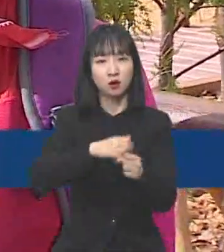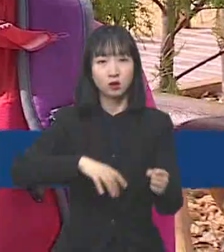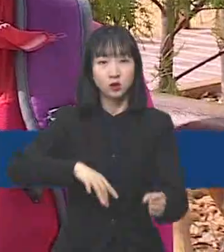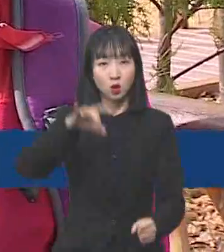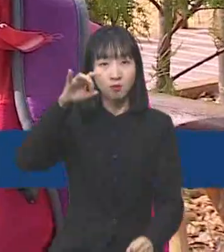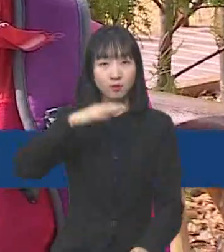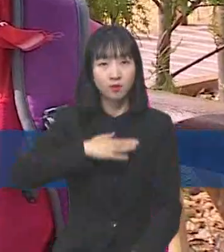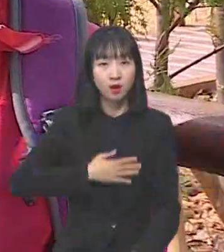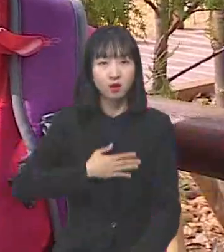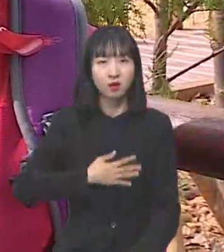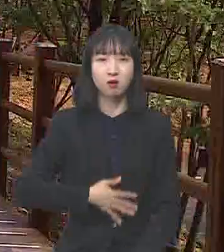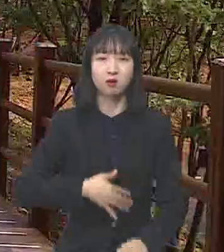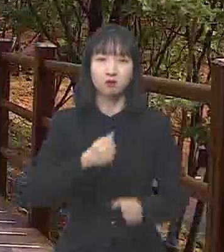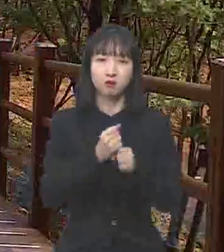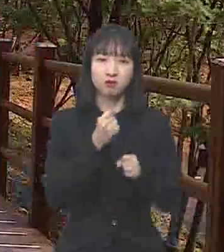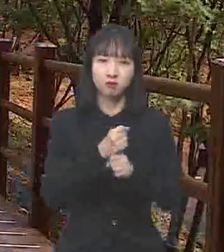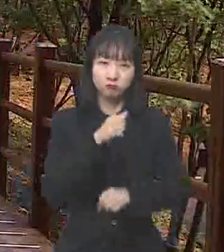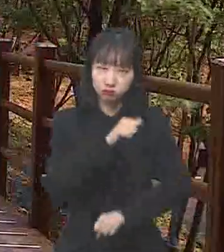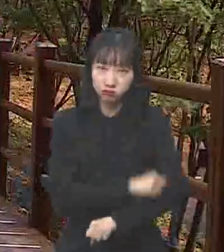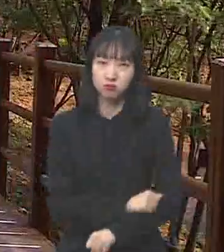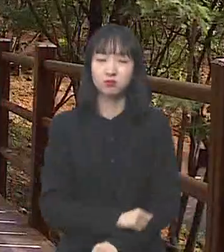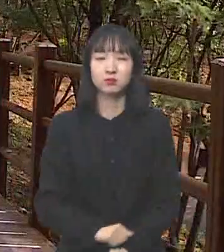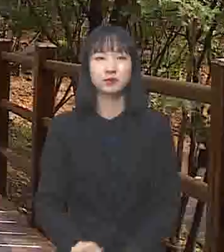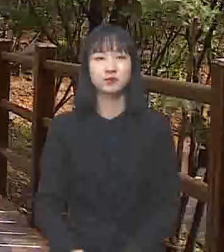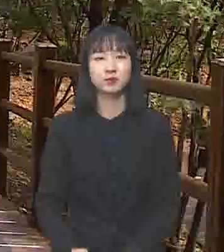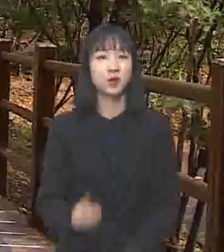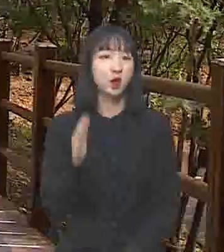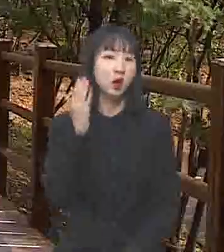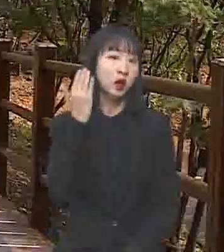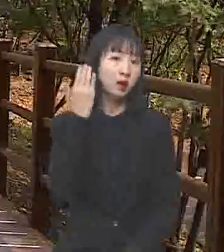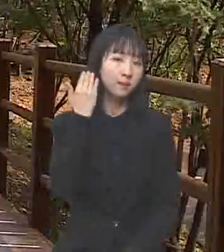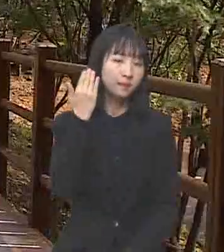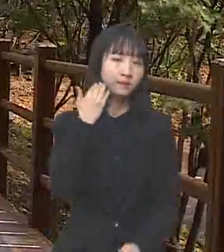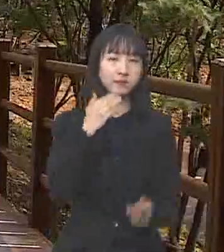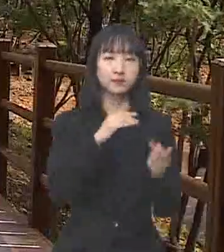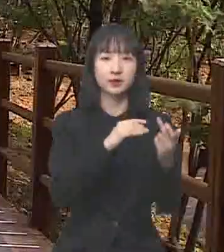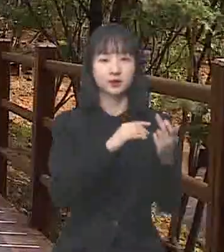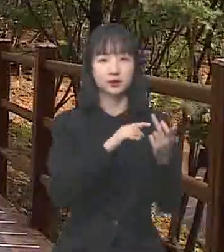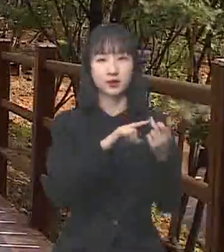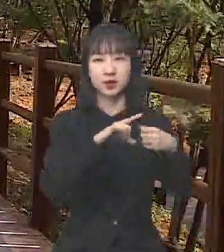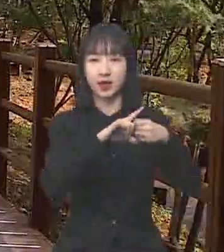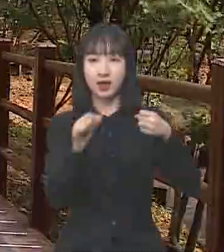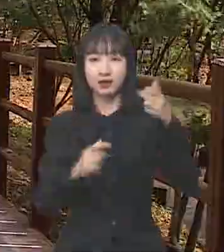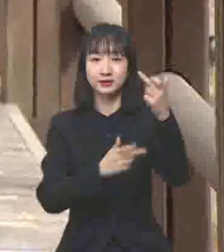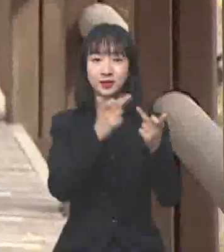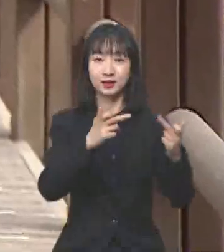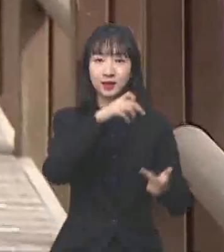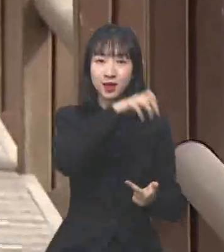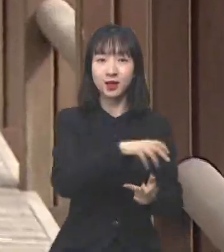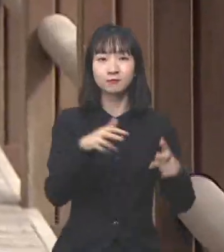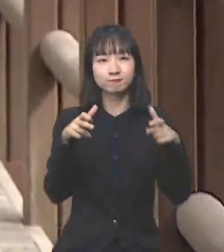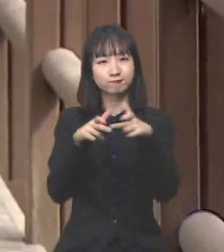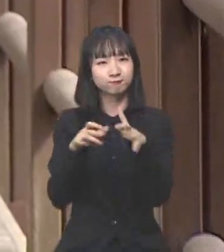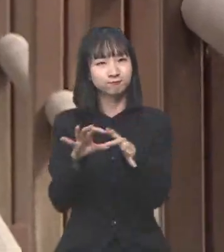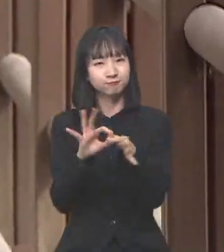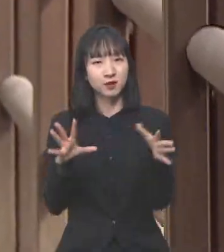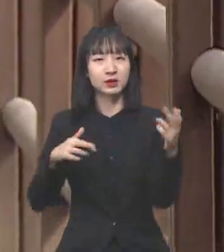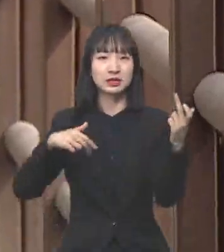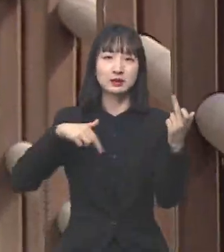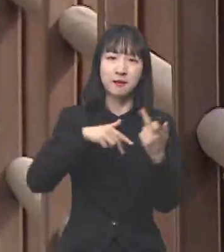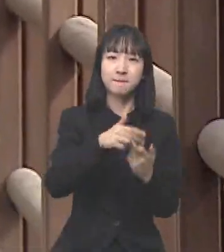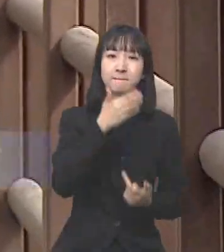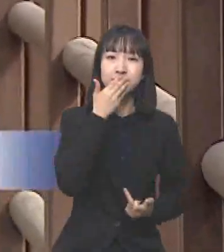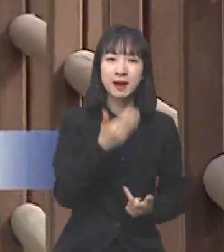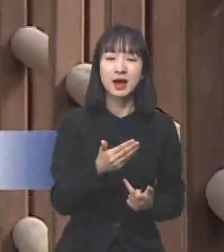너무 잘하네요 최근 계양산 산림욕장 에 무장애 끼리 대폭 늘어났습니다 기존에 설치된